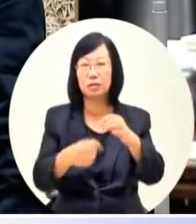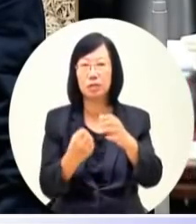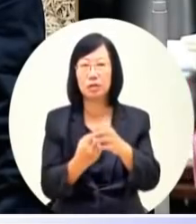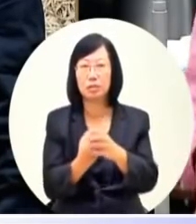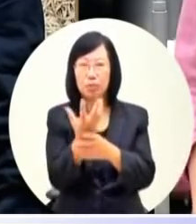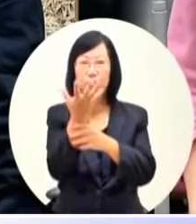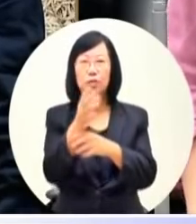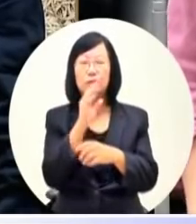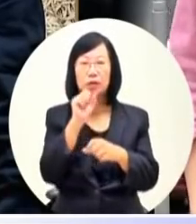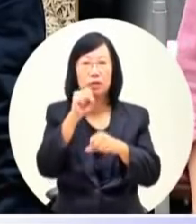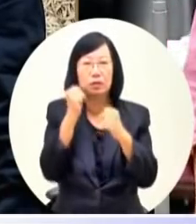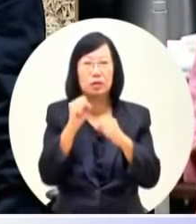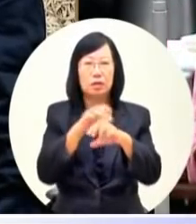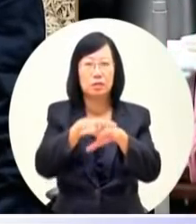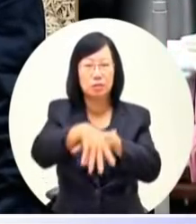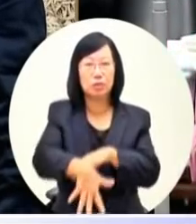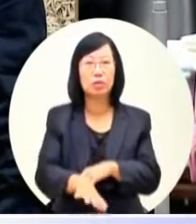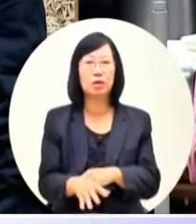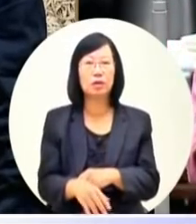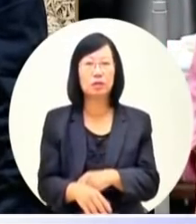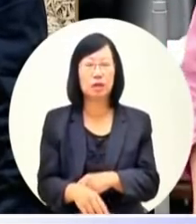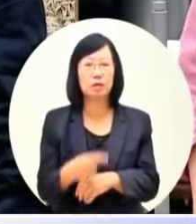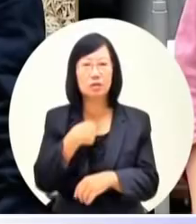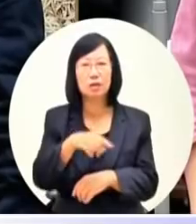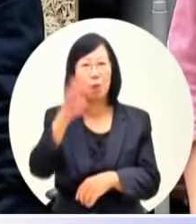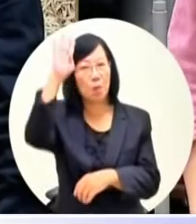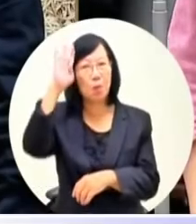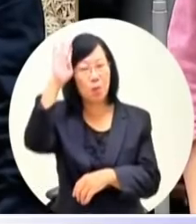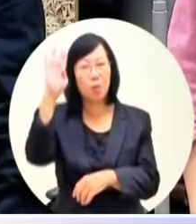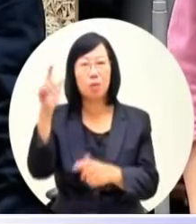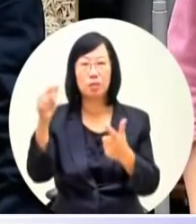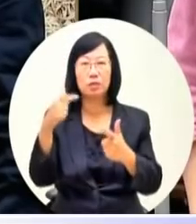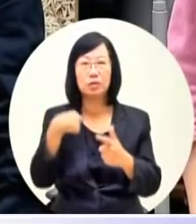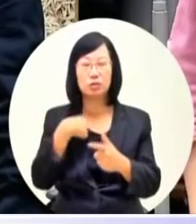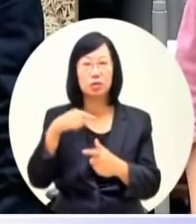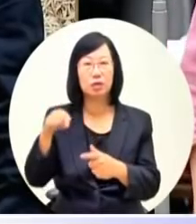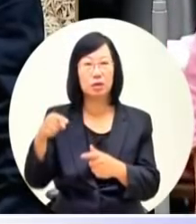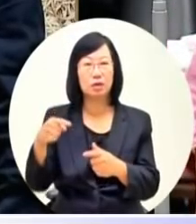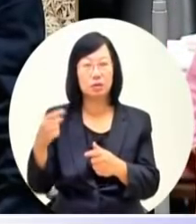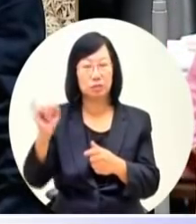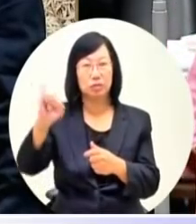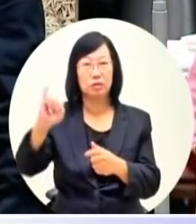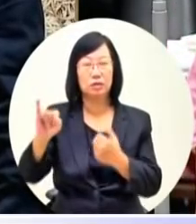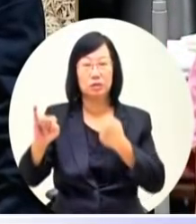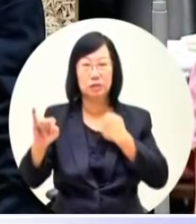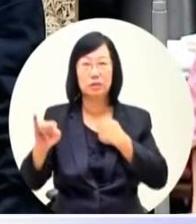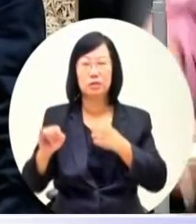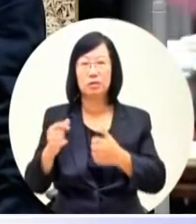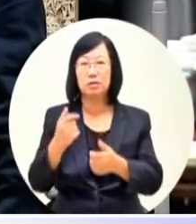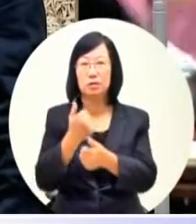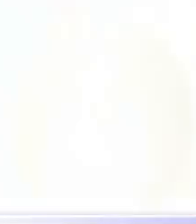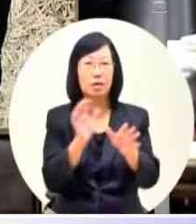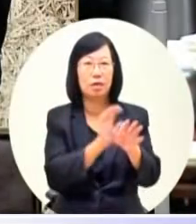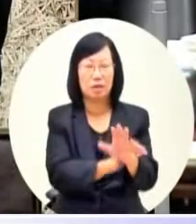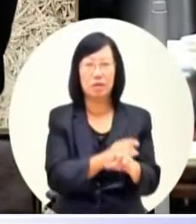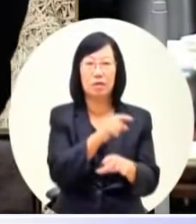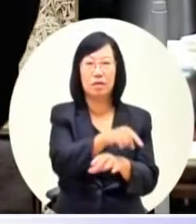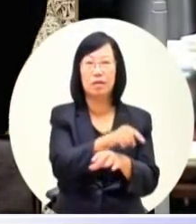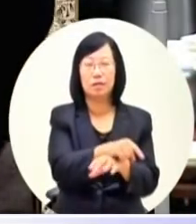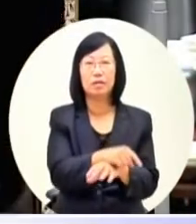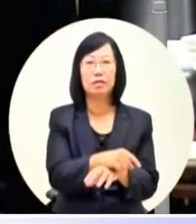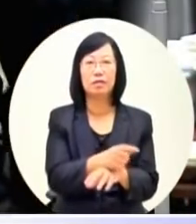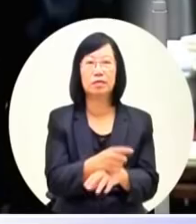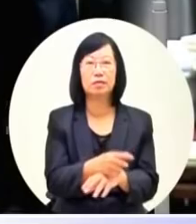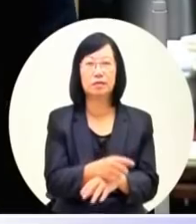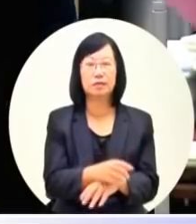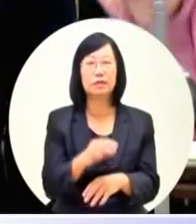解决大家不婚不生的问题，反而去拿我们的公务人员来开刀。问题是很多人并不是他不愿意生，